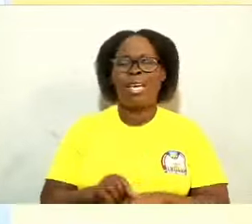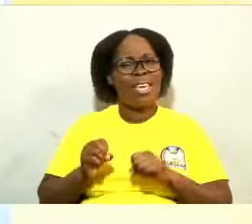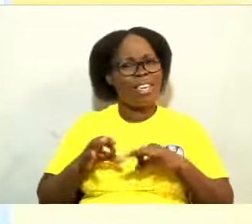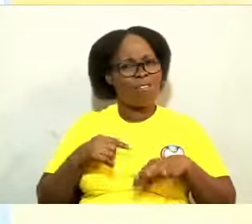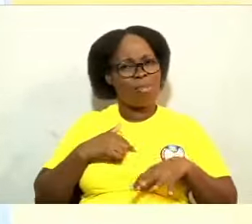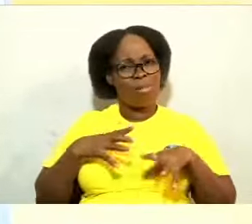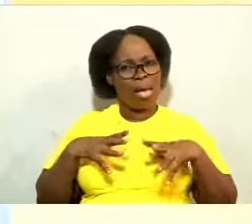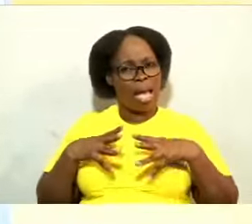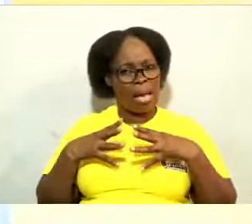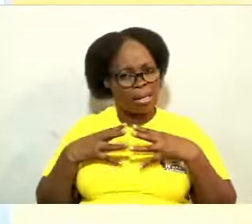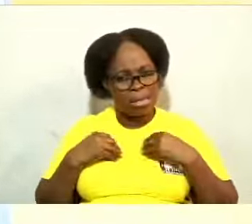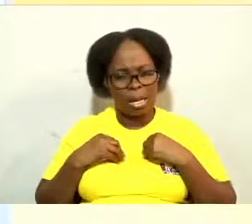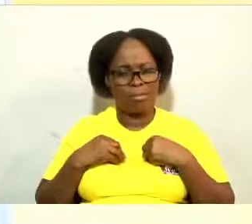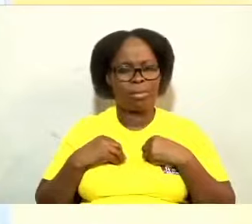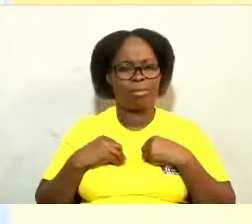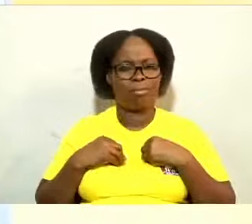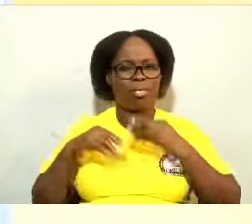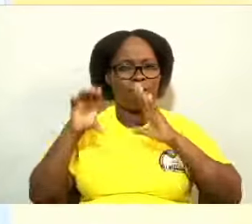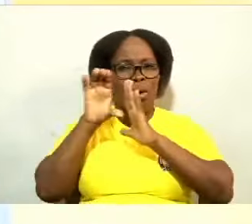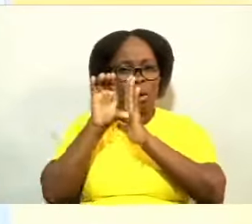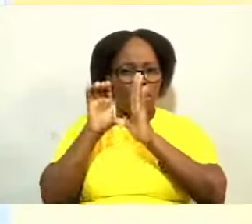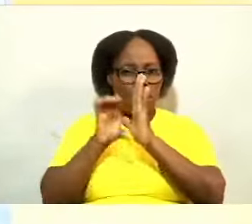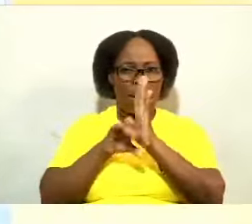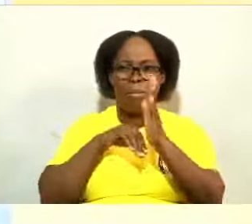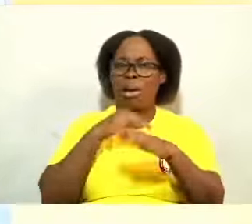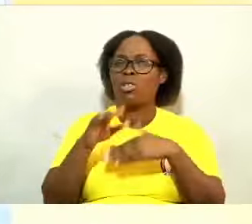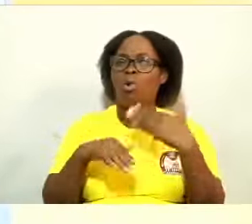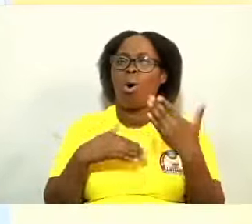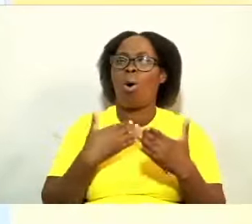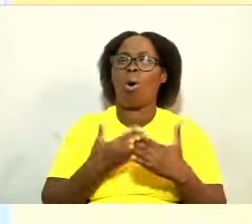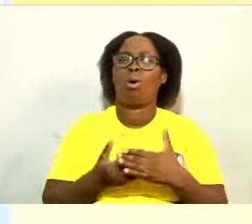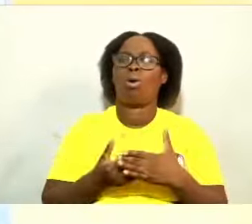nikizikubali amri zote,